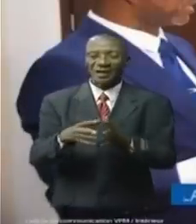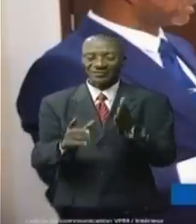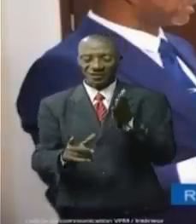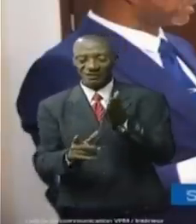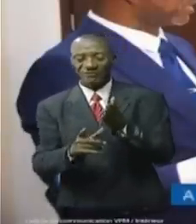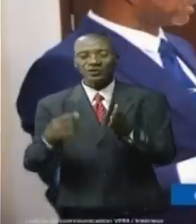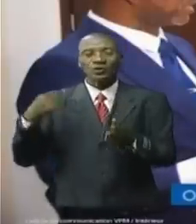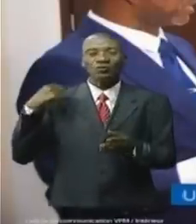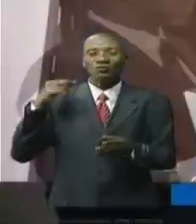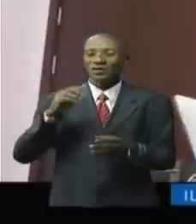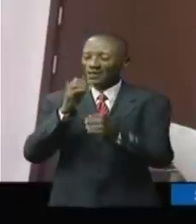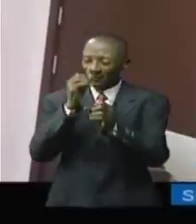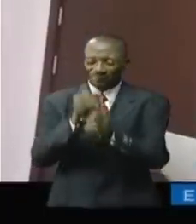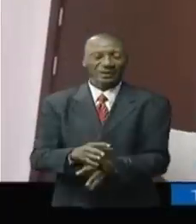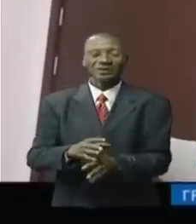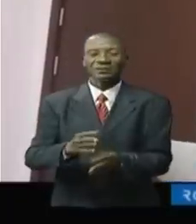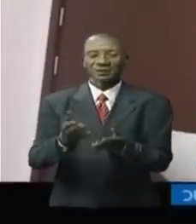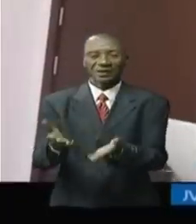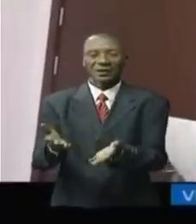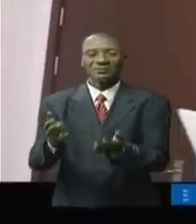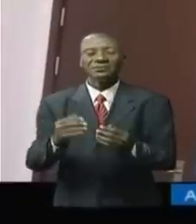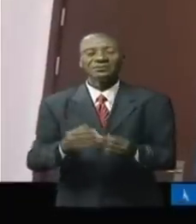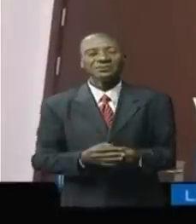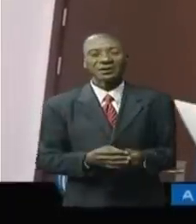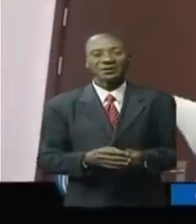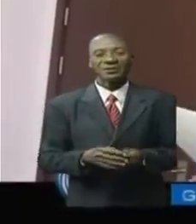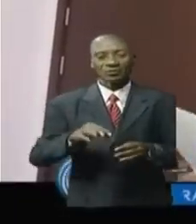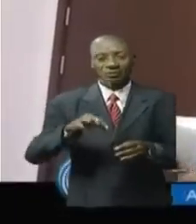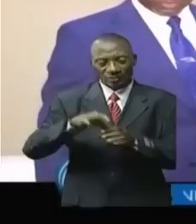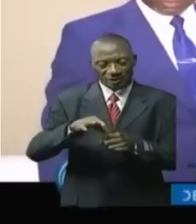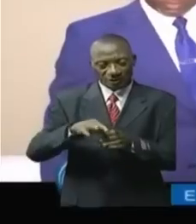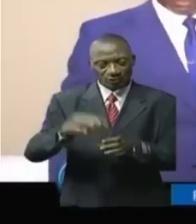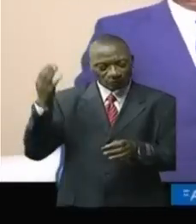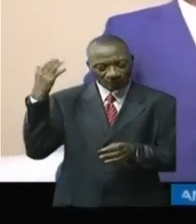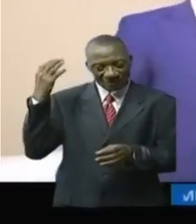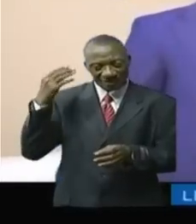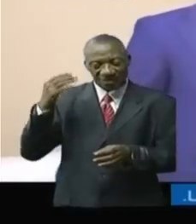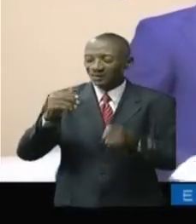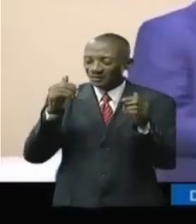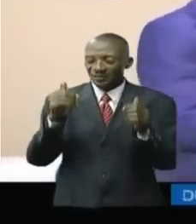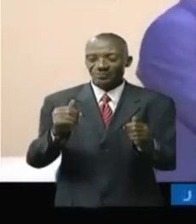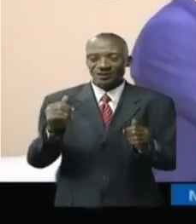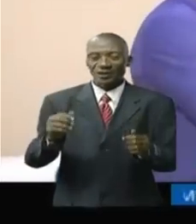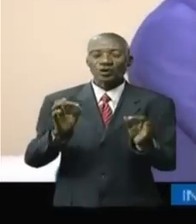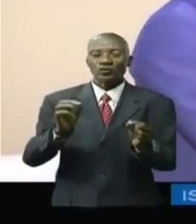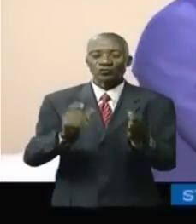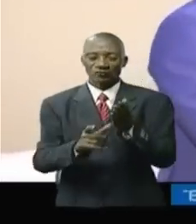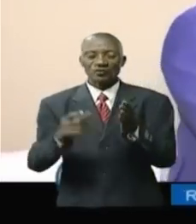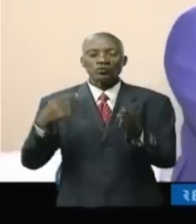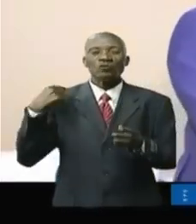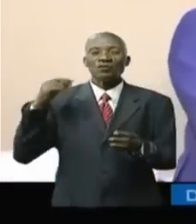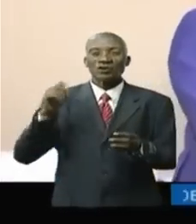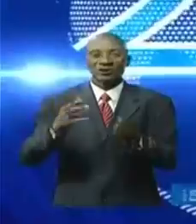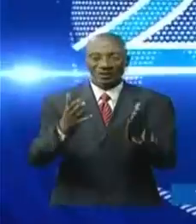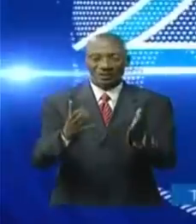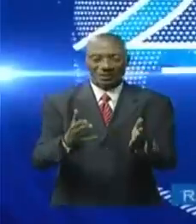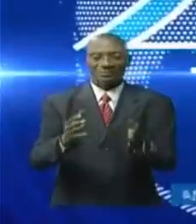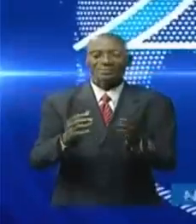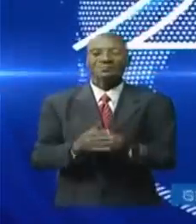du nouveau adjoint de Jean-Tini Ngobila avait été saluée par la population kinoise et les attentes quant à ce sont